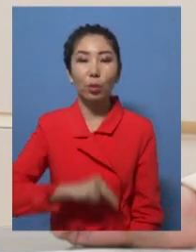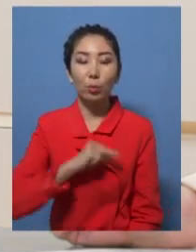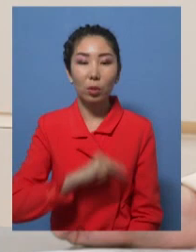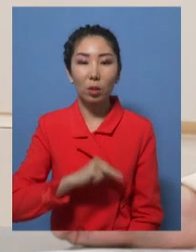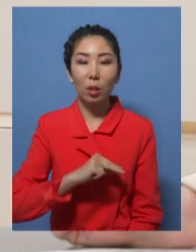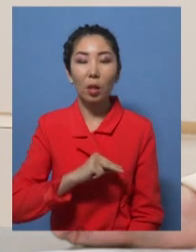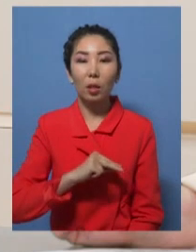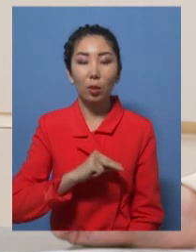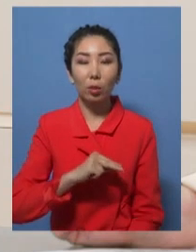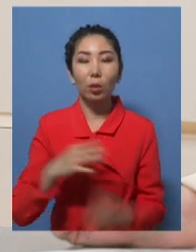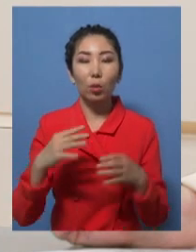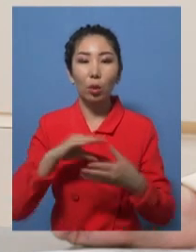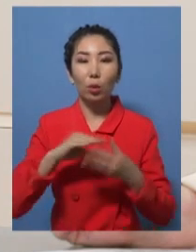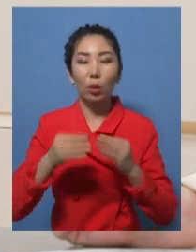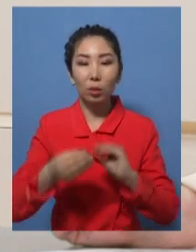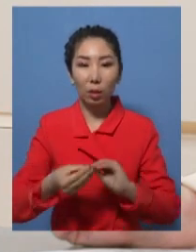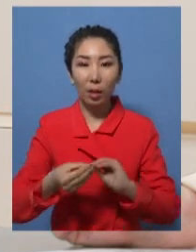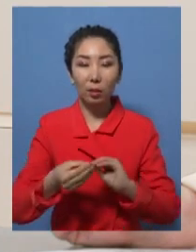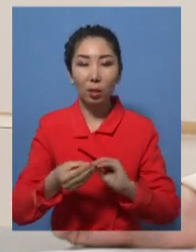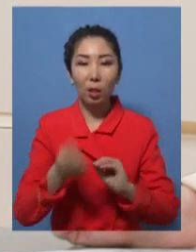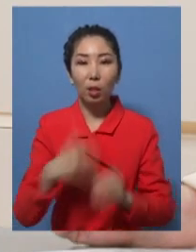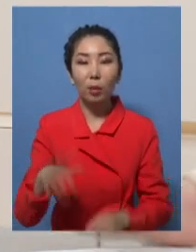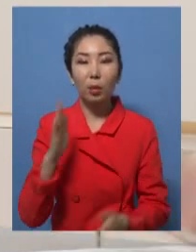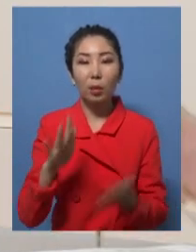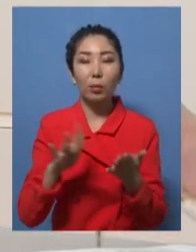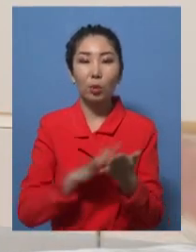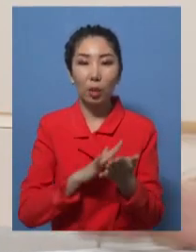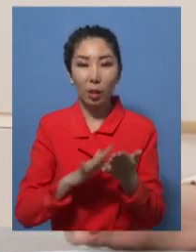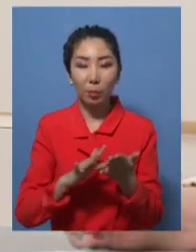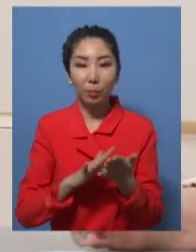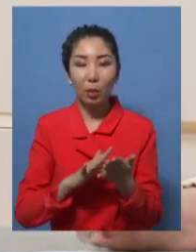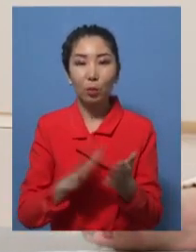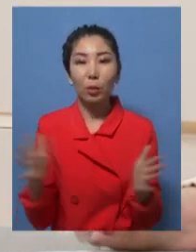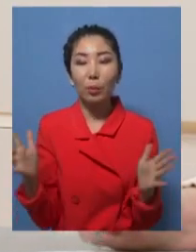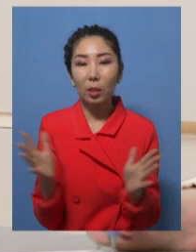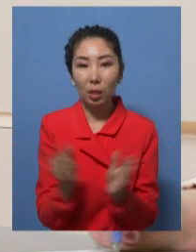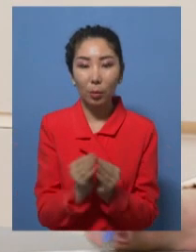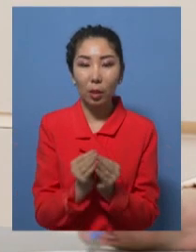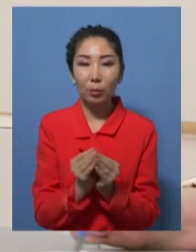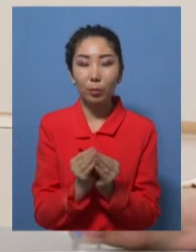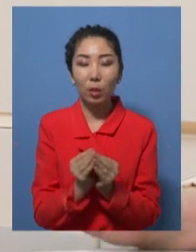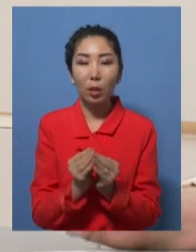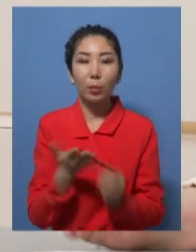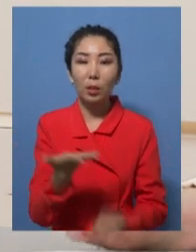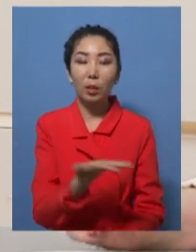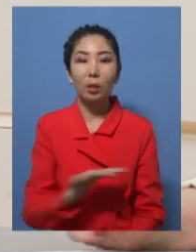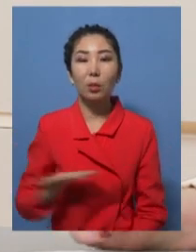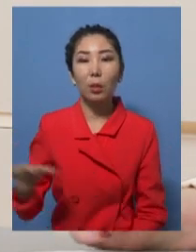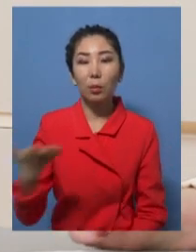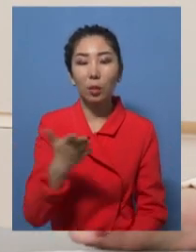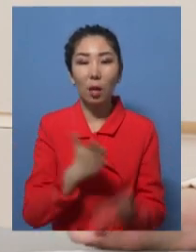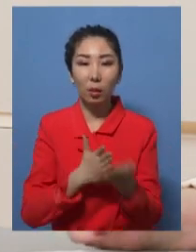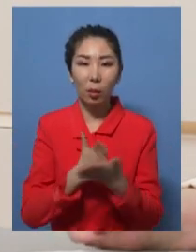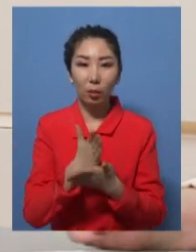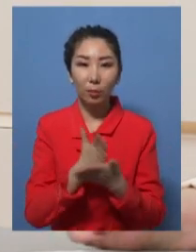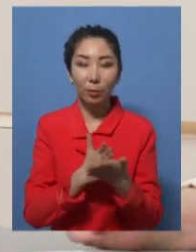биылғы жұмысымыздың қорытындыларын шығарып, есебімізді шығарып дегендей, сонымен бірге біздің қызметімізге басшыларымыз